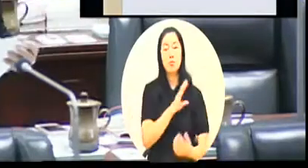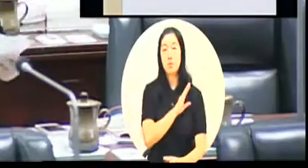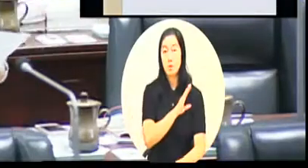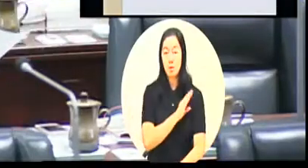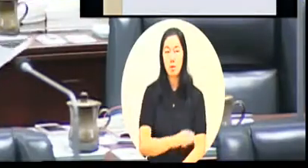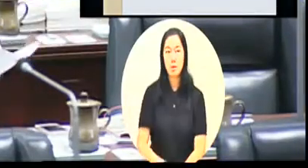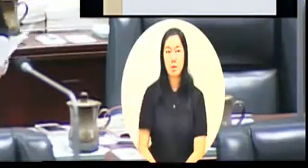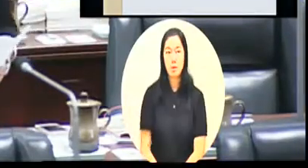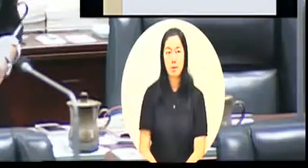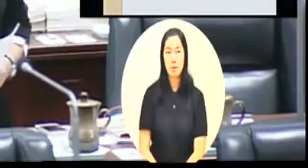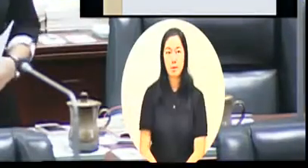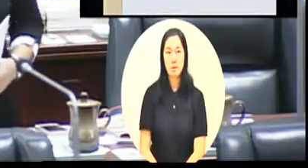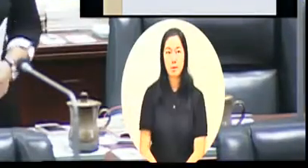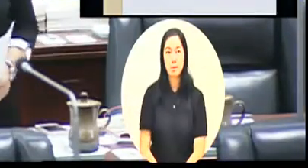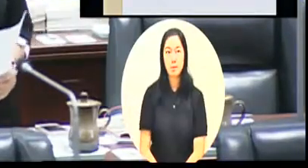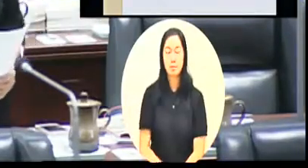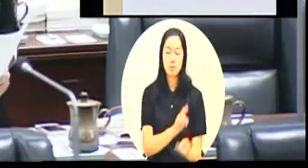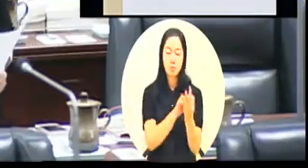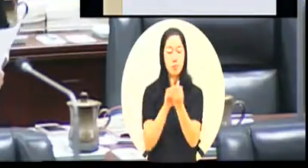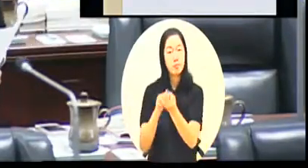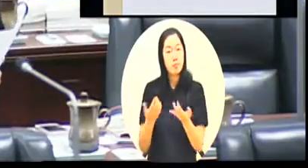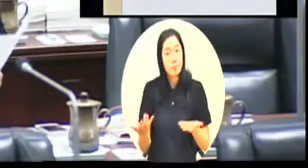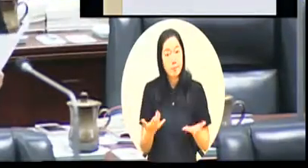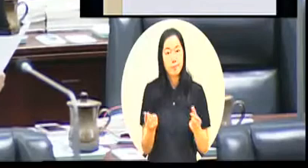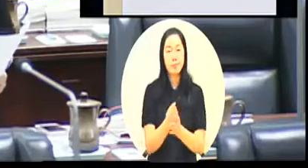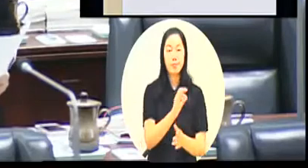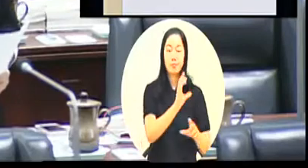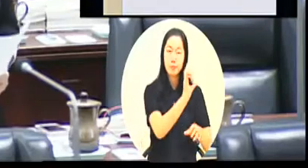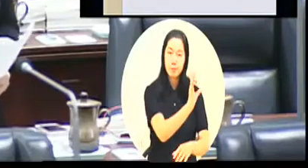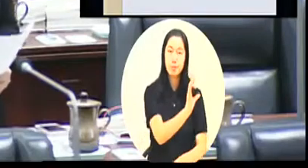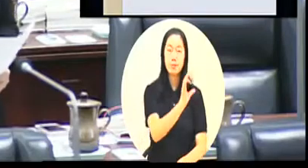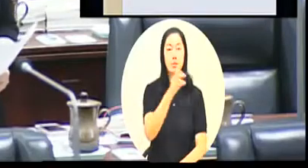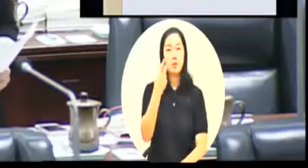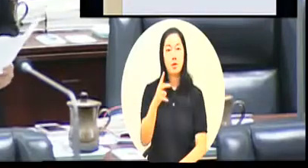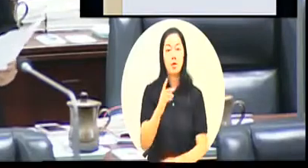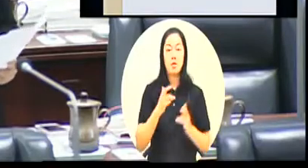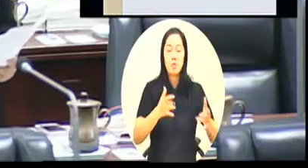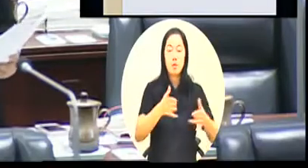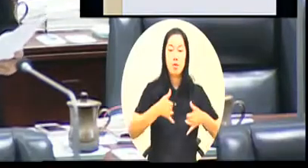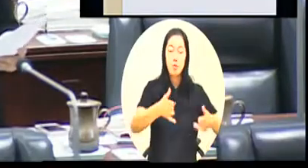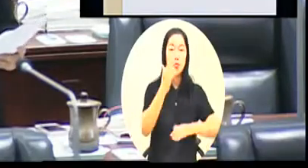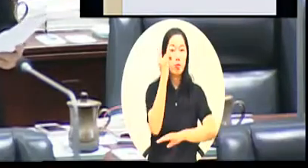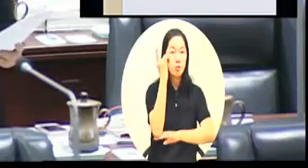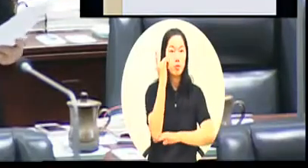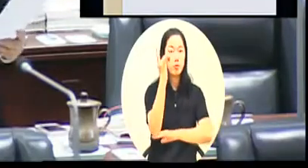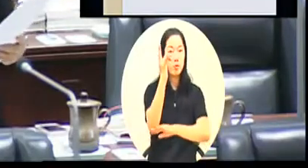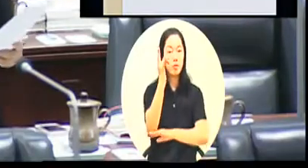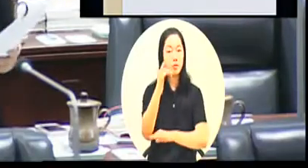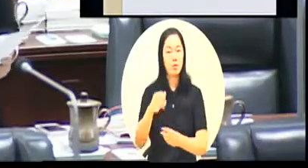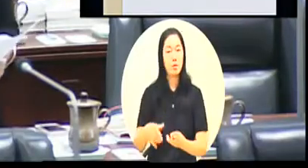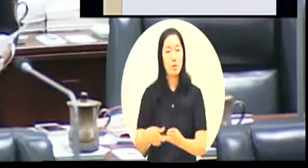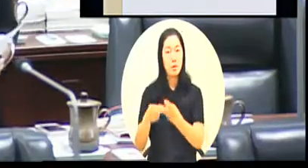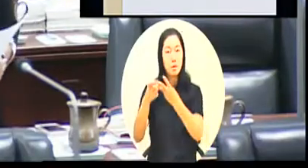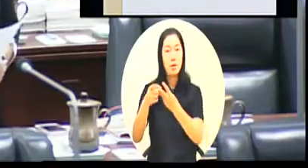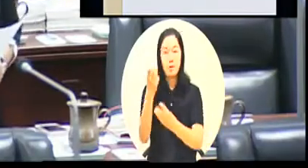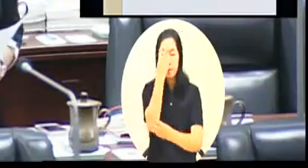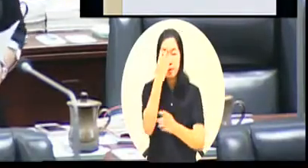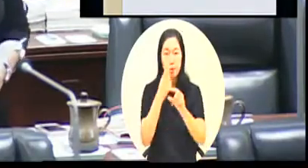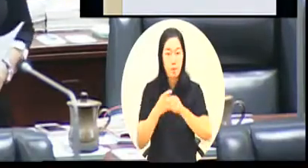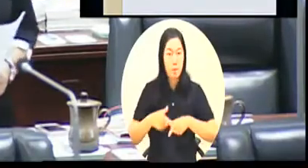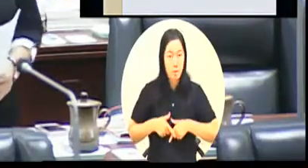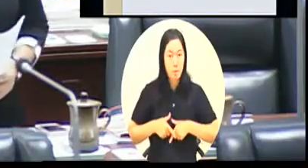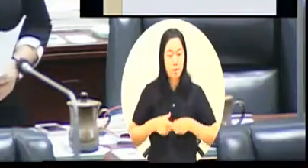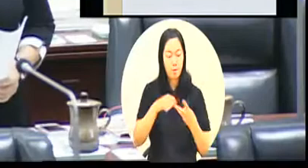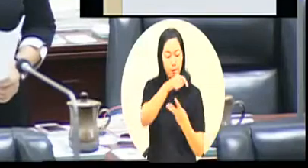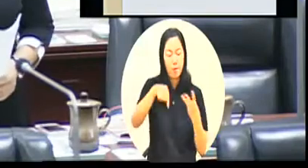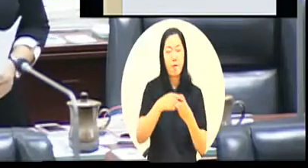的工作。所以我想这几件事情，包括公厕，包括路数，包括我们的这个挖掘中心，局长是不是请你答